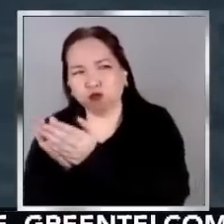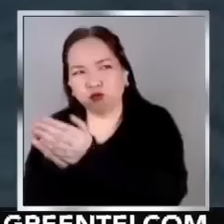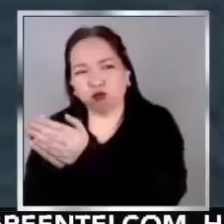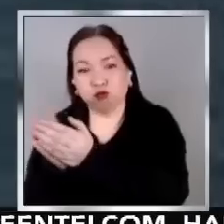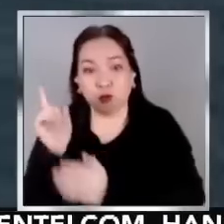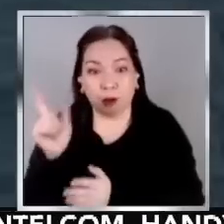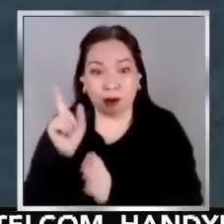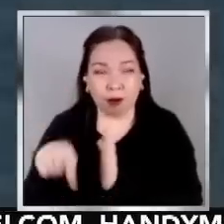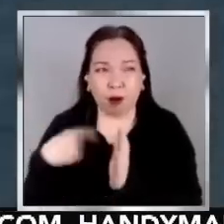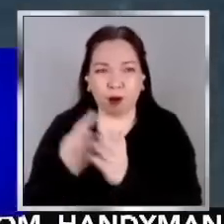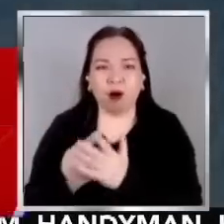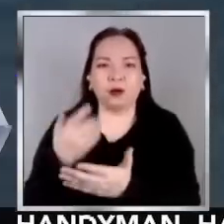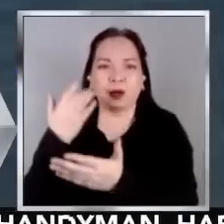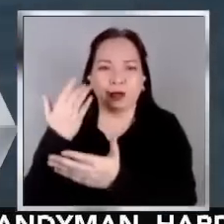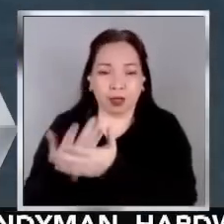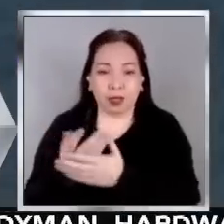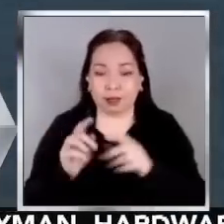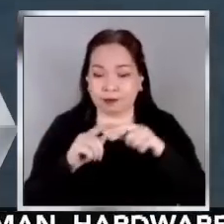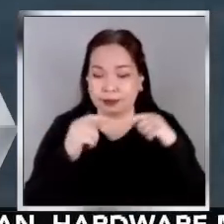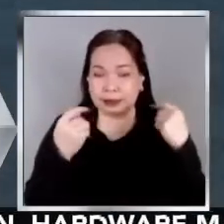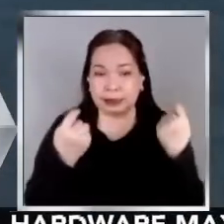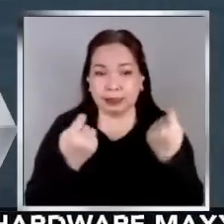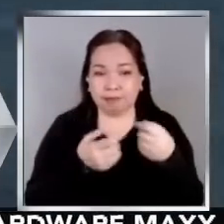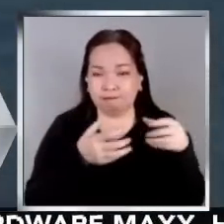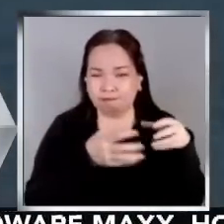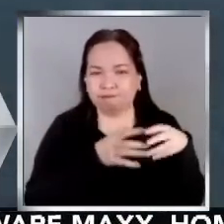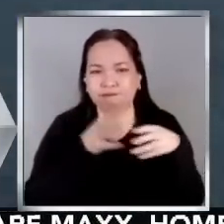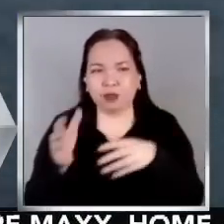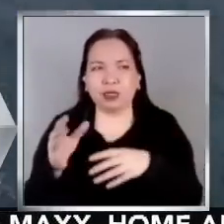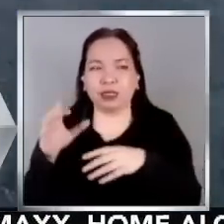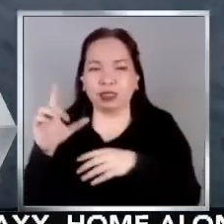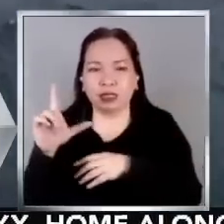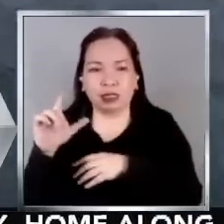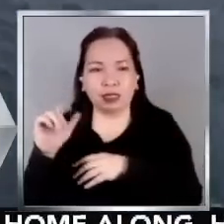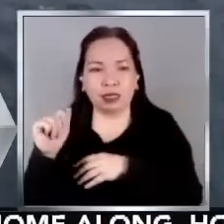narating ng expedition team ang Lawak Island sa munisipalidad ng Kalayaan.